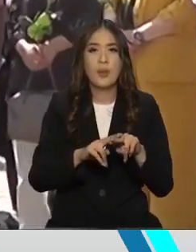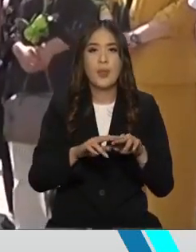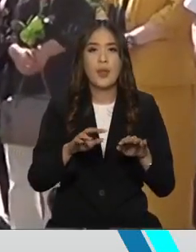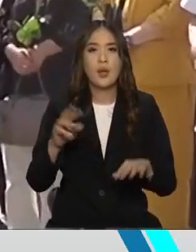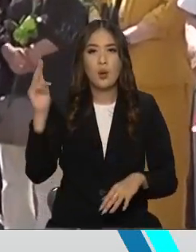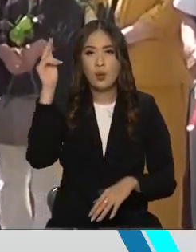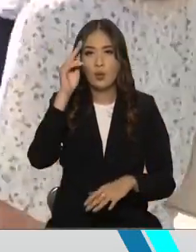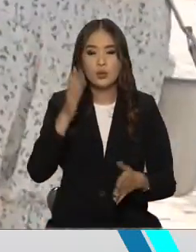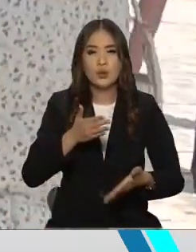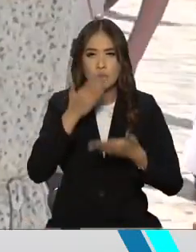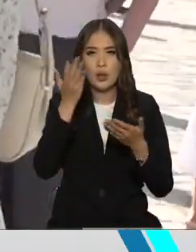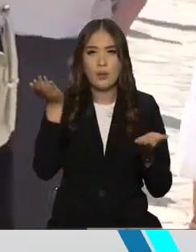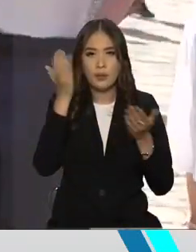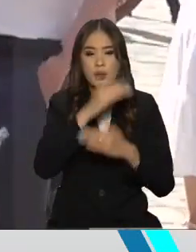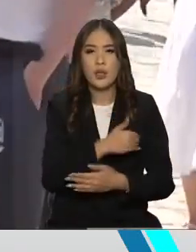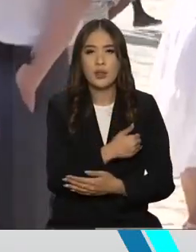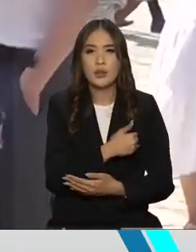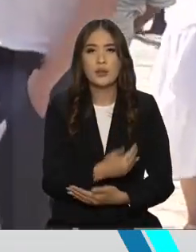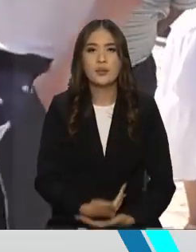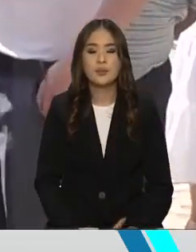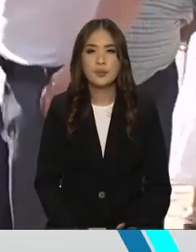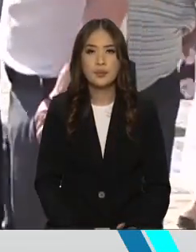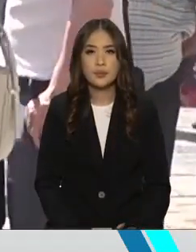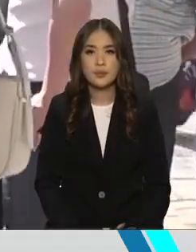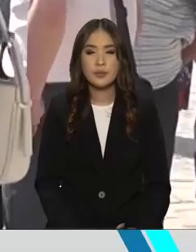рухына Құран бағыштамақ.